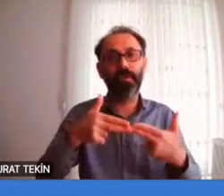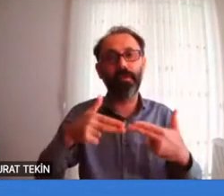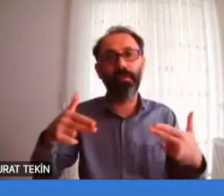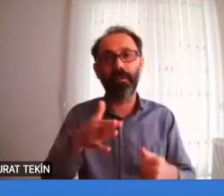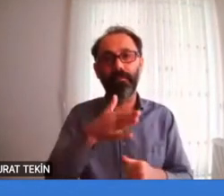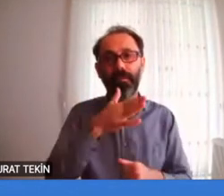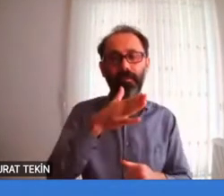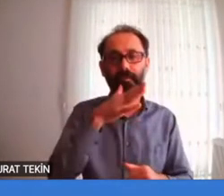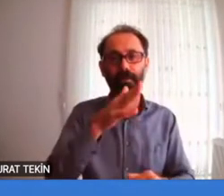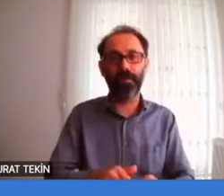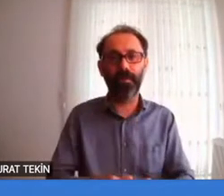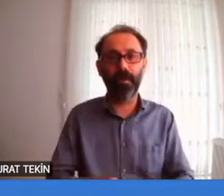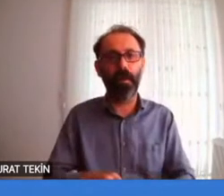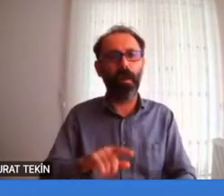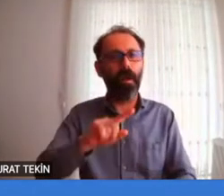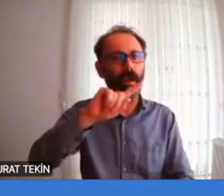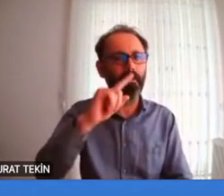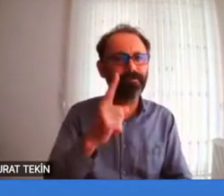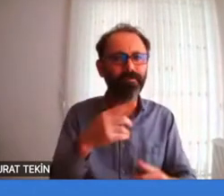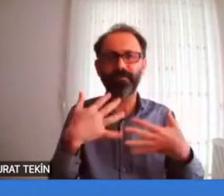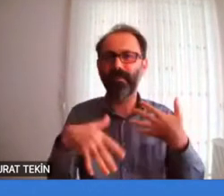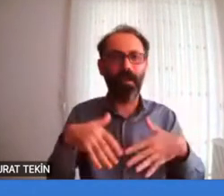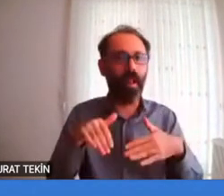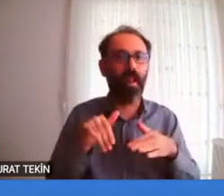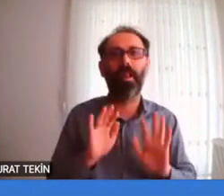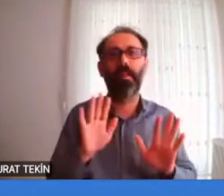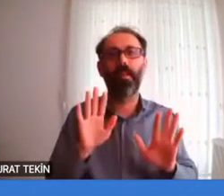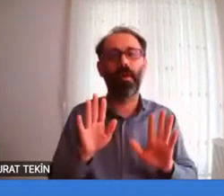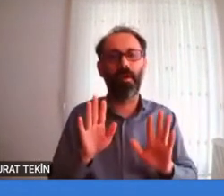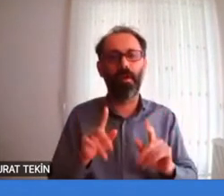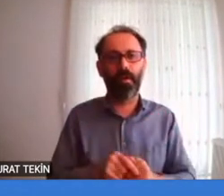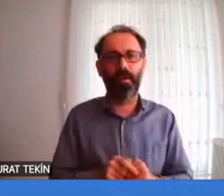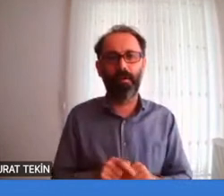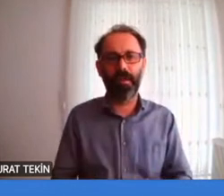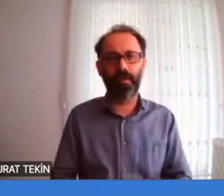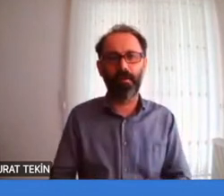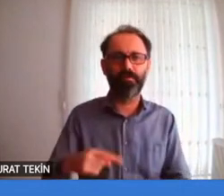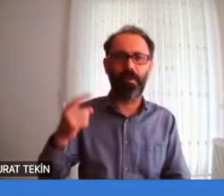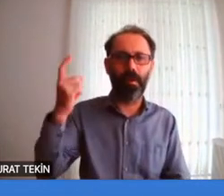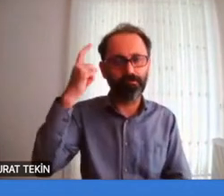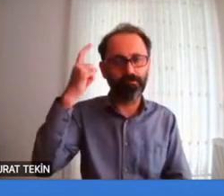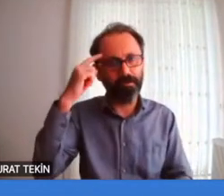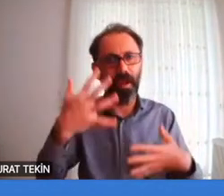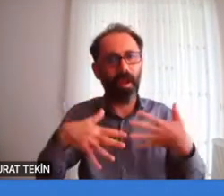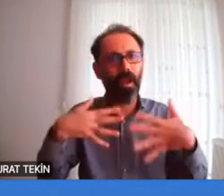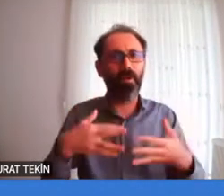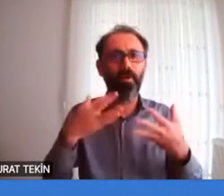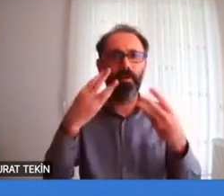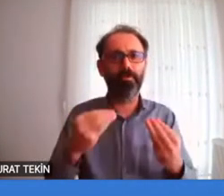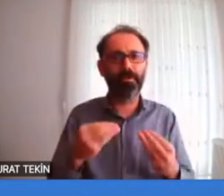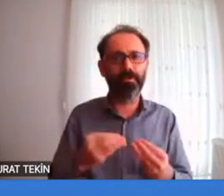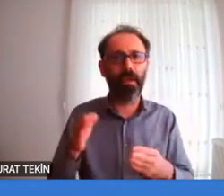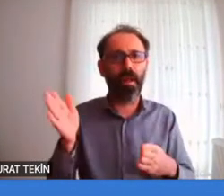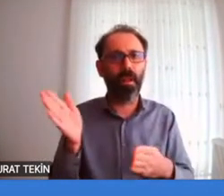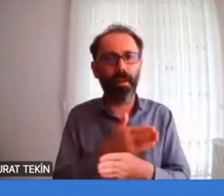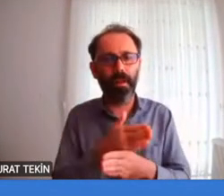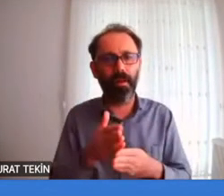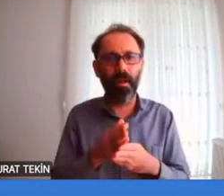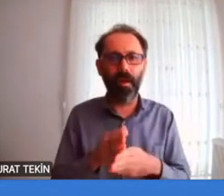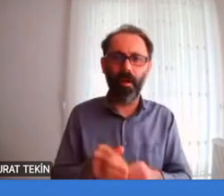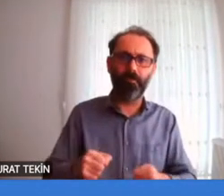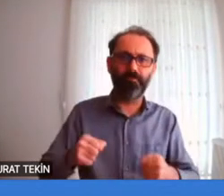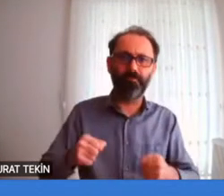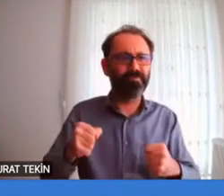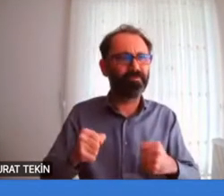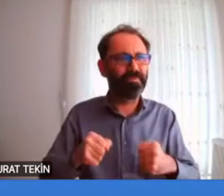bilinmesi sadece engelli olanlara değil, aslında zihninde engel olan, dolayısıyla geleceğe yürümekte